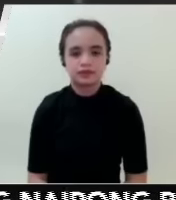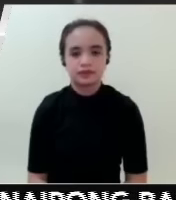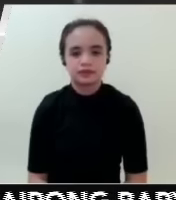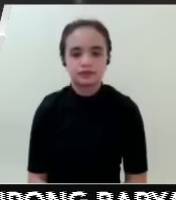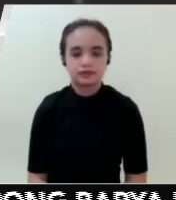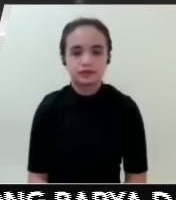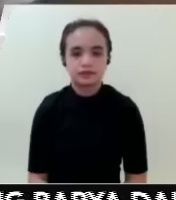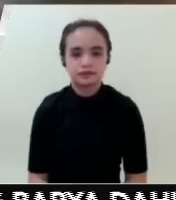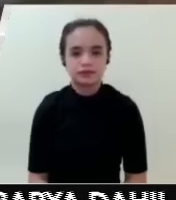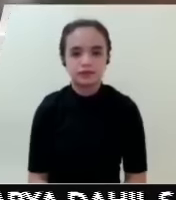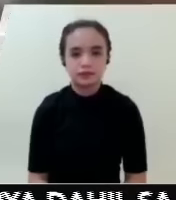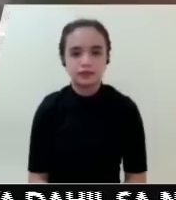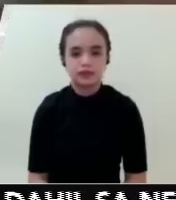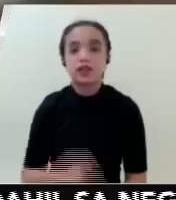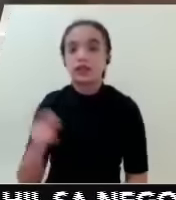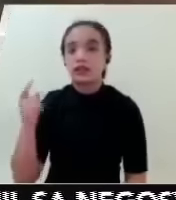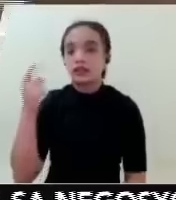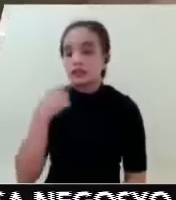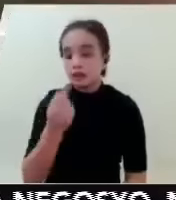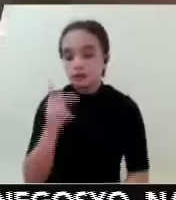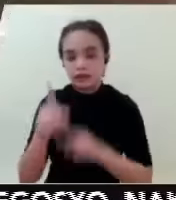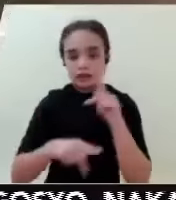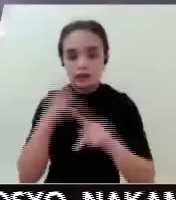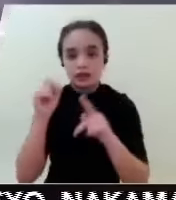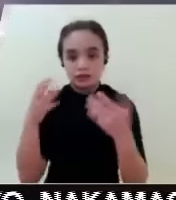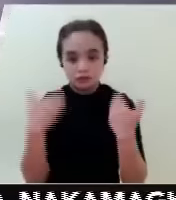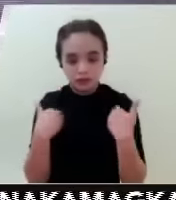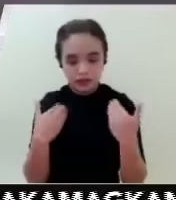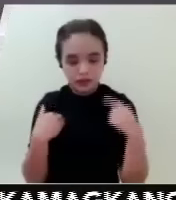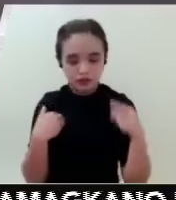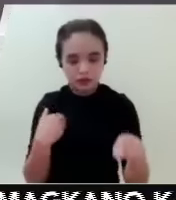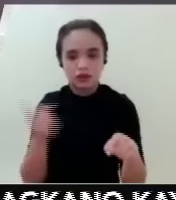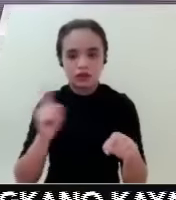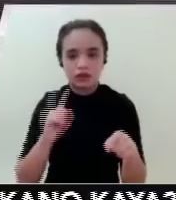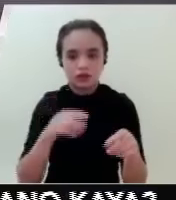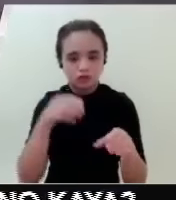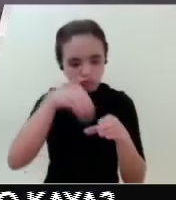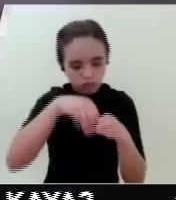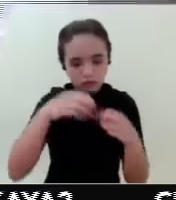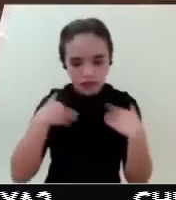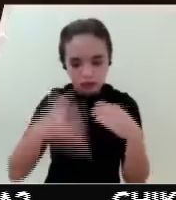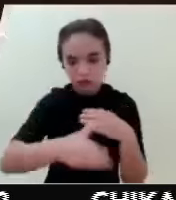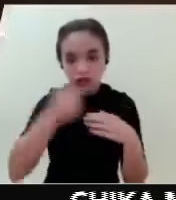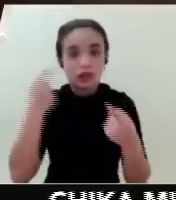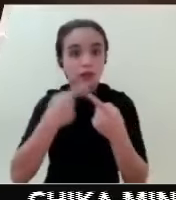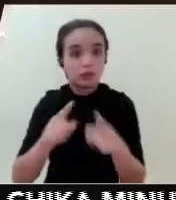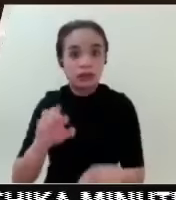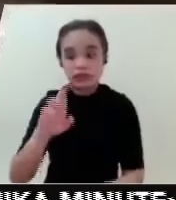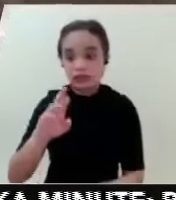Sabi nga nila, kapag may isinuksok, may madudukot. Pero si Rolly Priego,